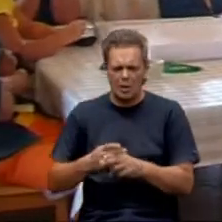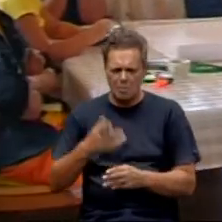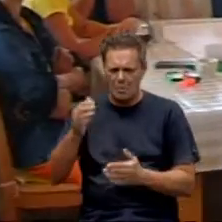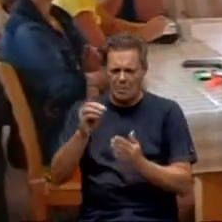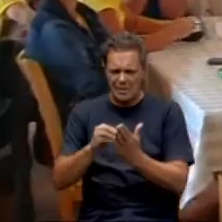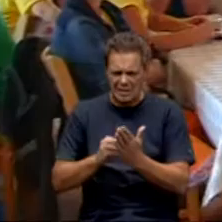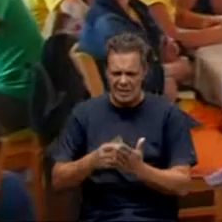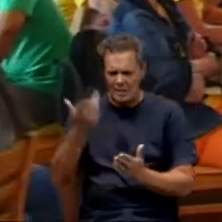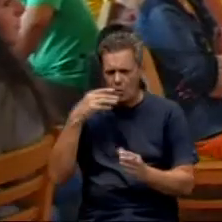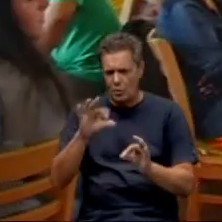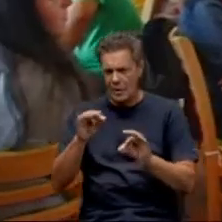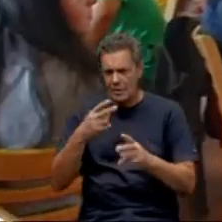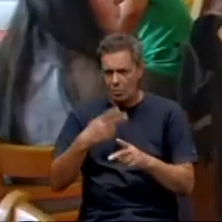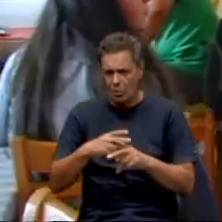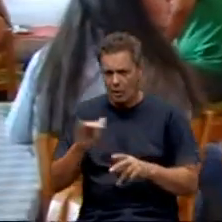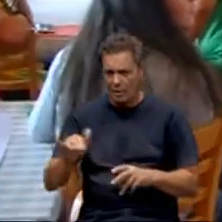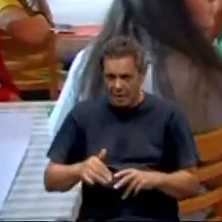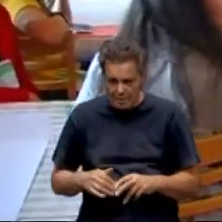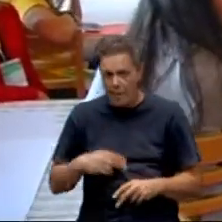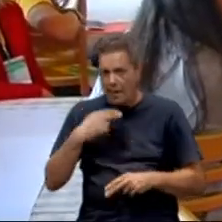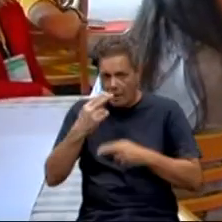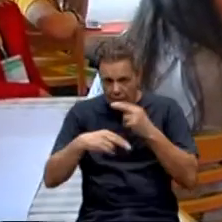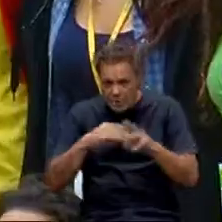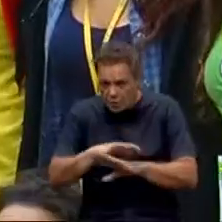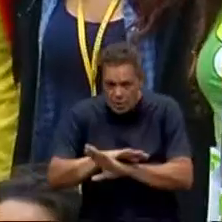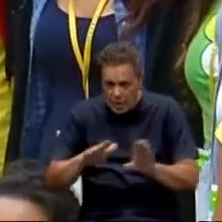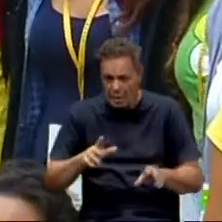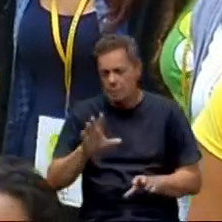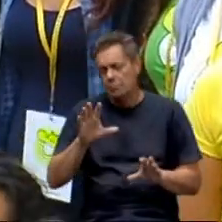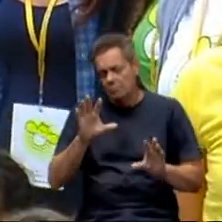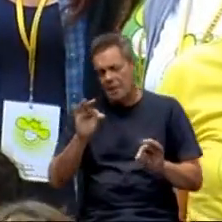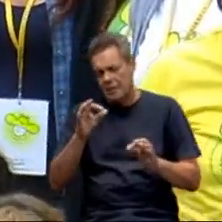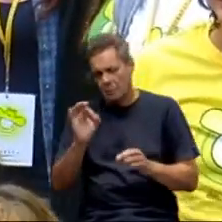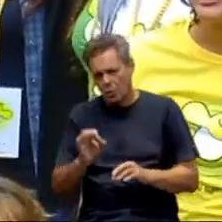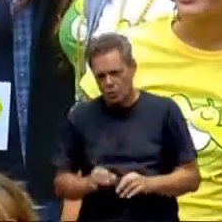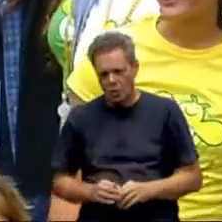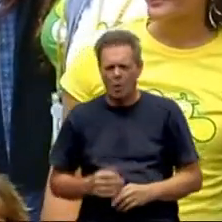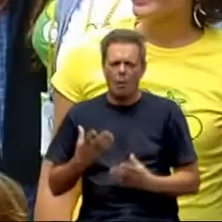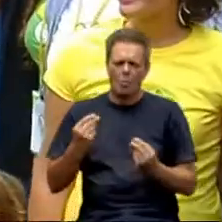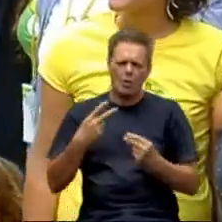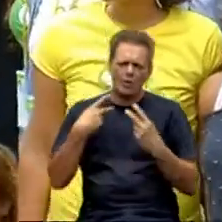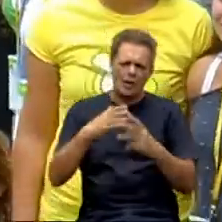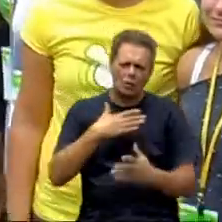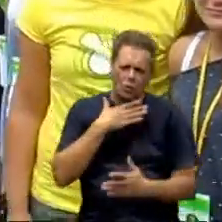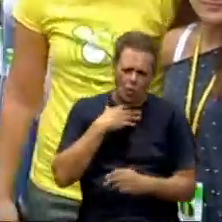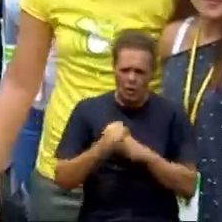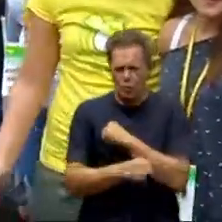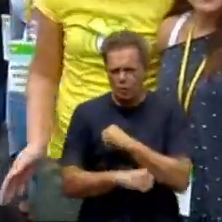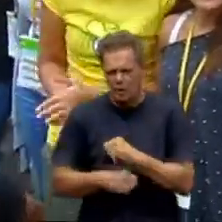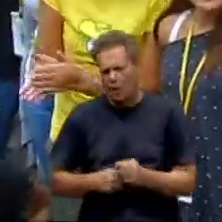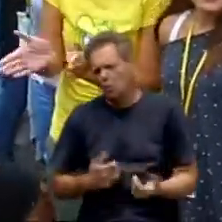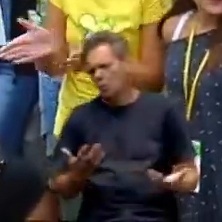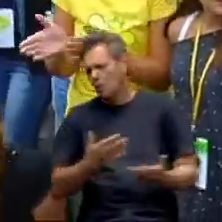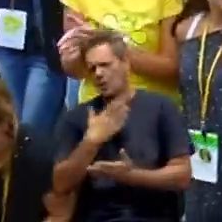statistikama, od 10 oboljele djece izliječi se više od 7. Mnogi se nakon izliječenja vraćaju u škole, studiraju, rade, vjenčaju,